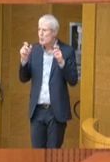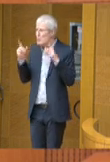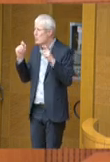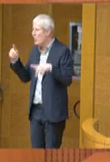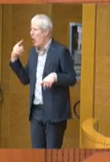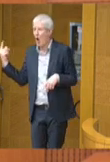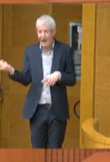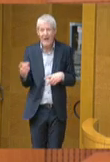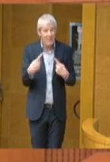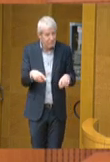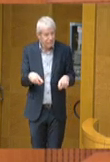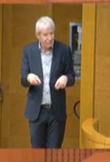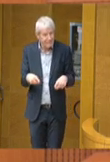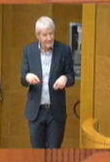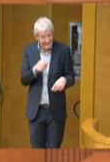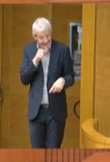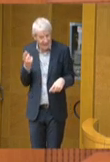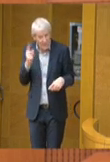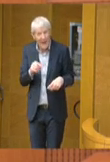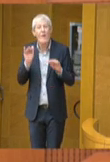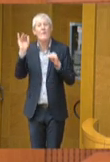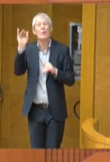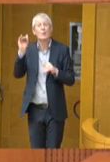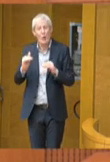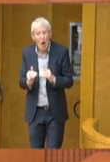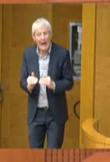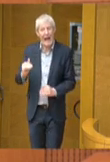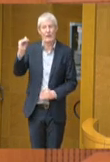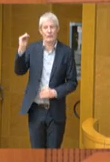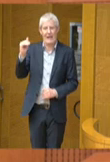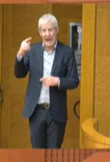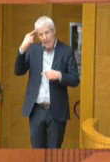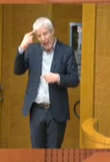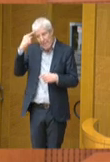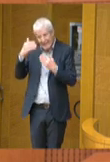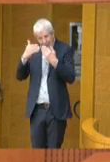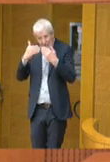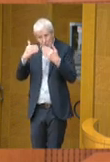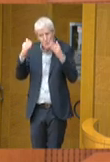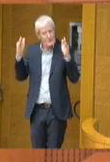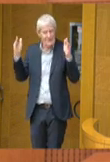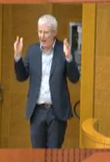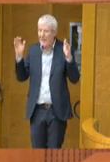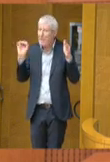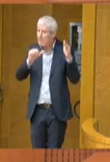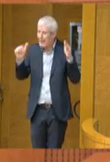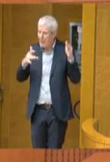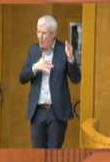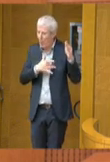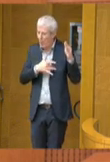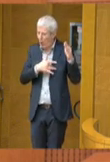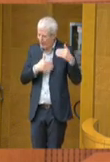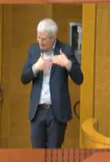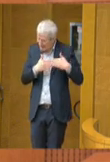sono forse anche questi gli ingredienti per la crescita? La mente non si apre se non si apre prima il cuore, lo dice